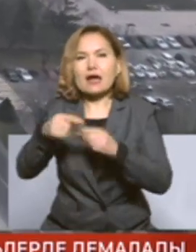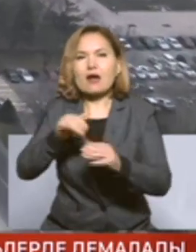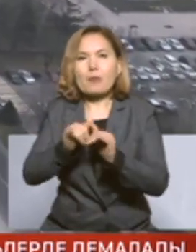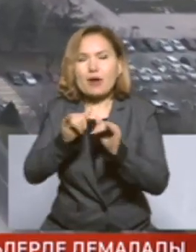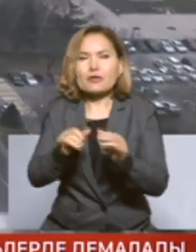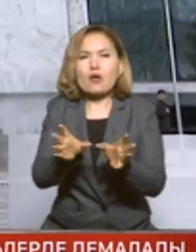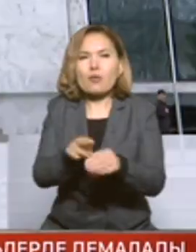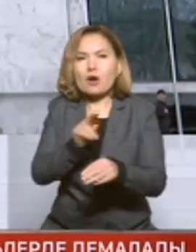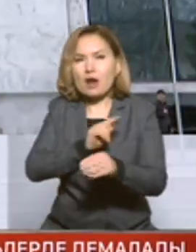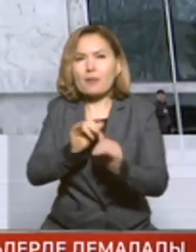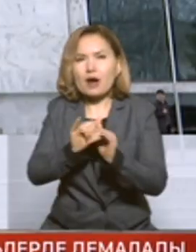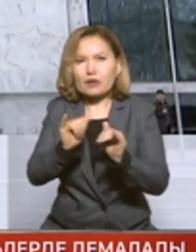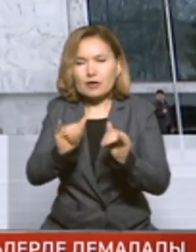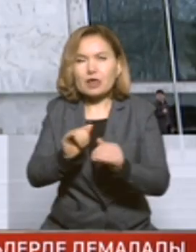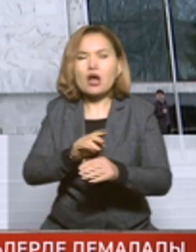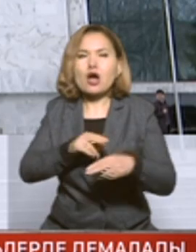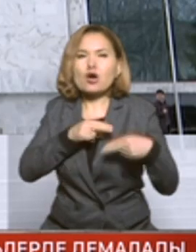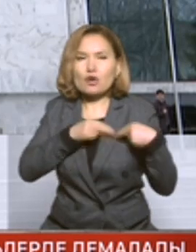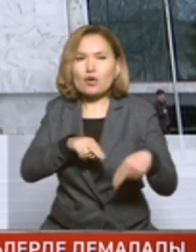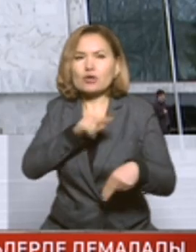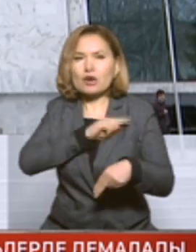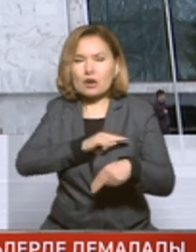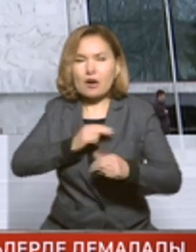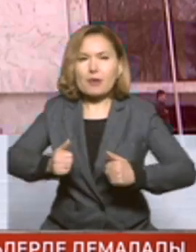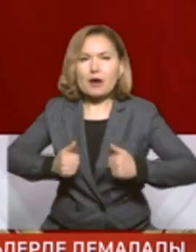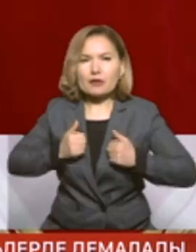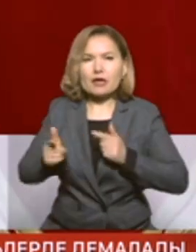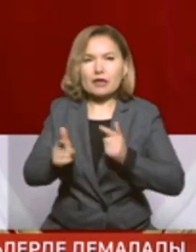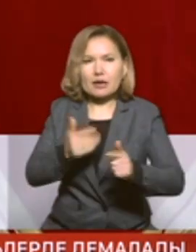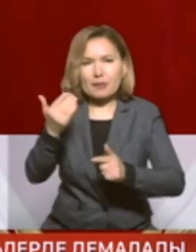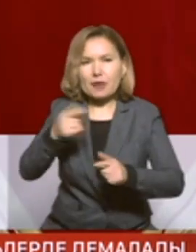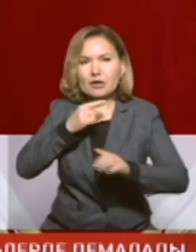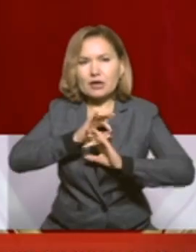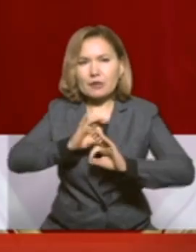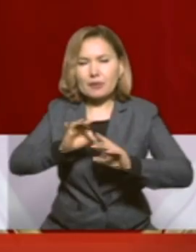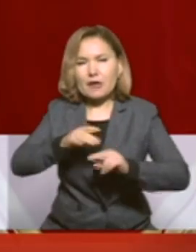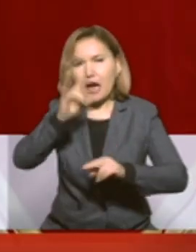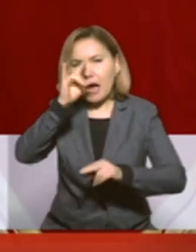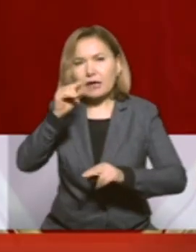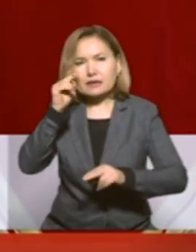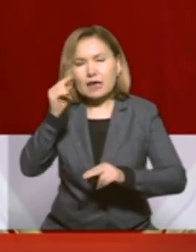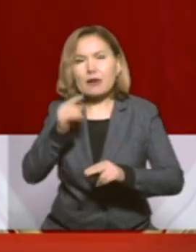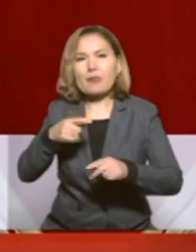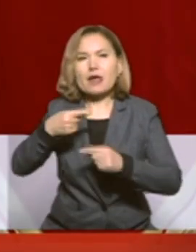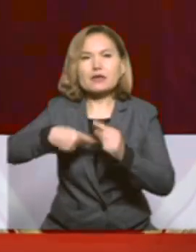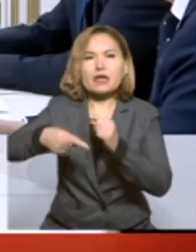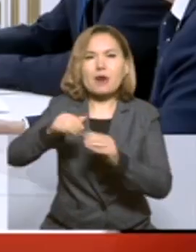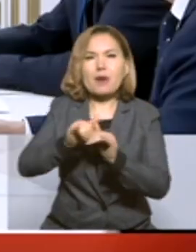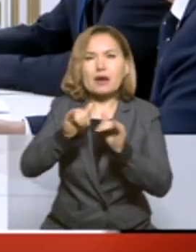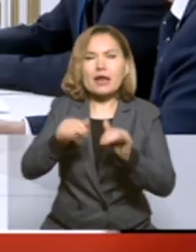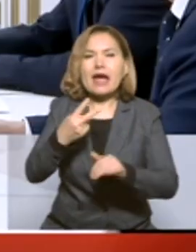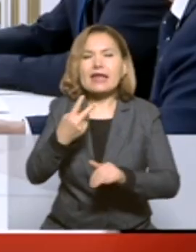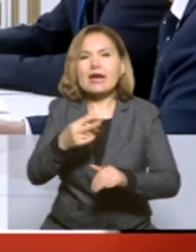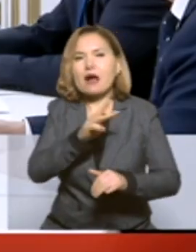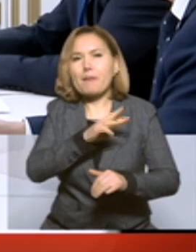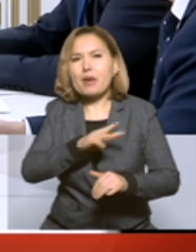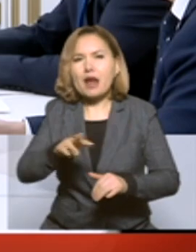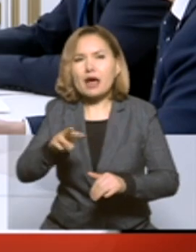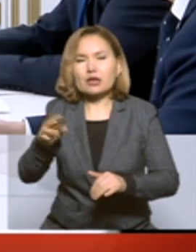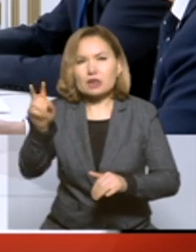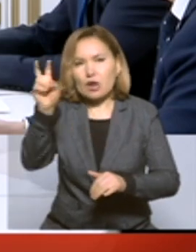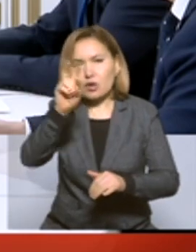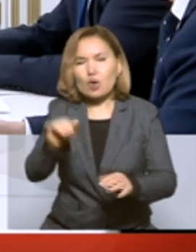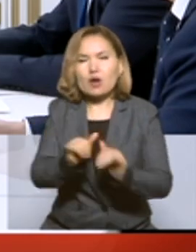ынтымақтастықты одан әрі дамытуға бар күш-жігерін жұмсауға дайын екенін жеткізді. Тараптар өзара тауар айналымын 2 миллиард ақш долларына